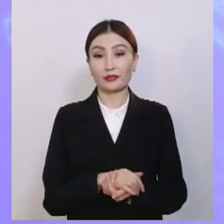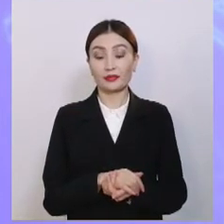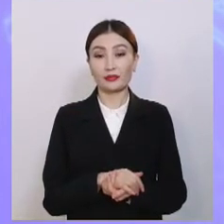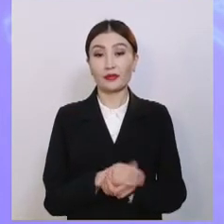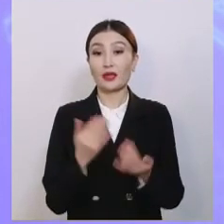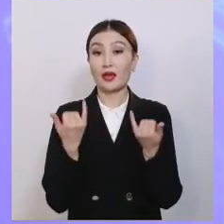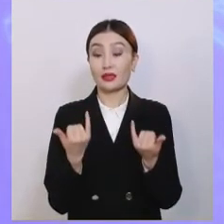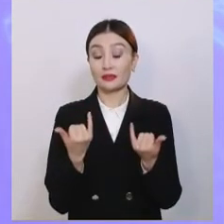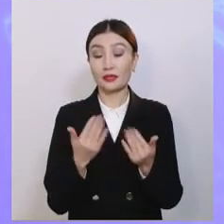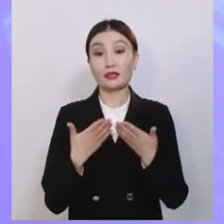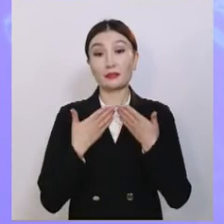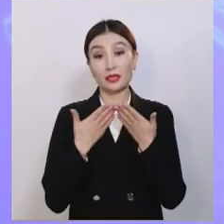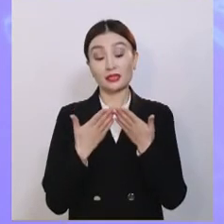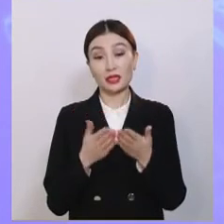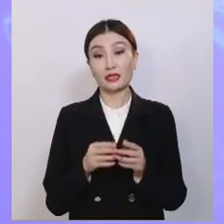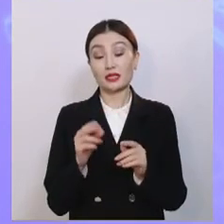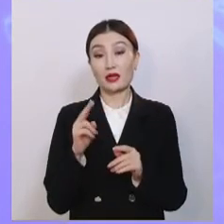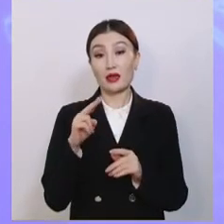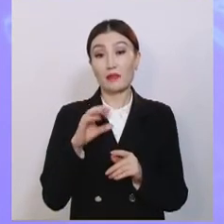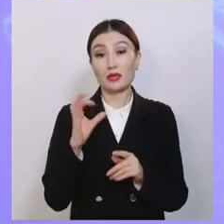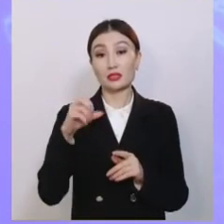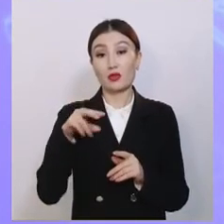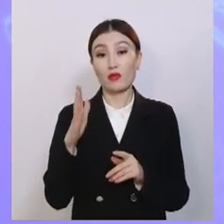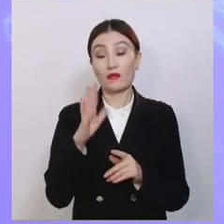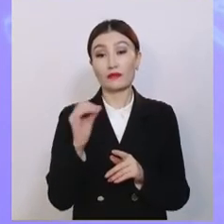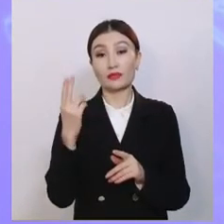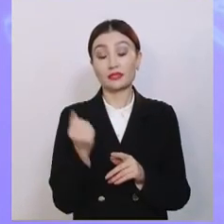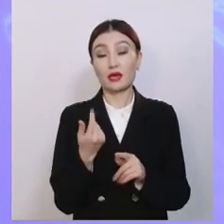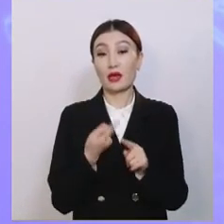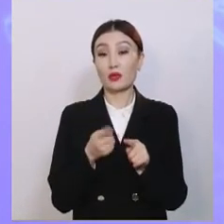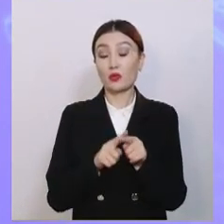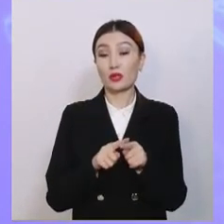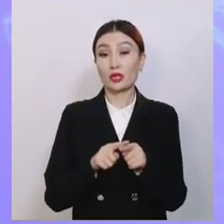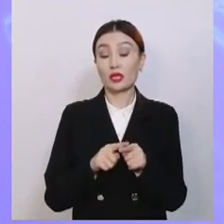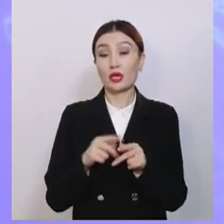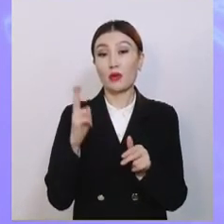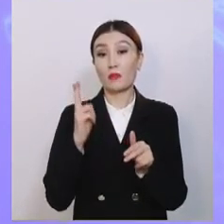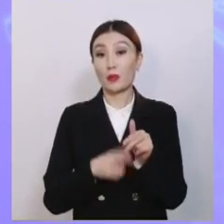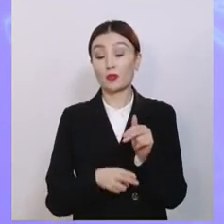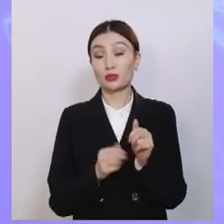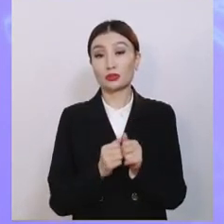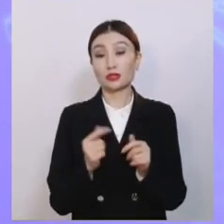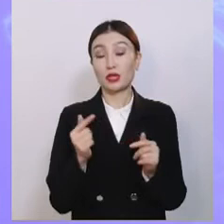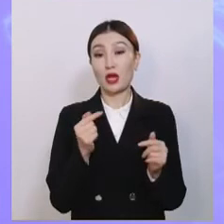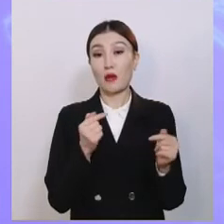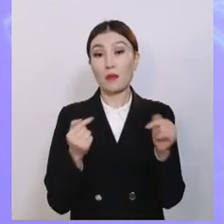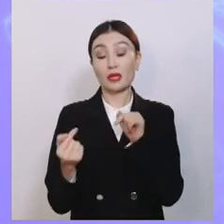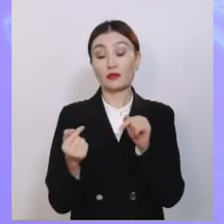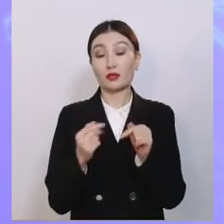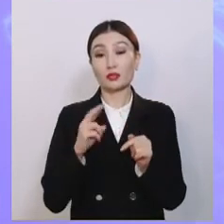А теперь прочитайте пословицы, в которых пропущены противоположные по смыслу